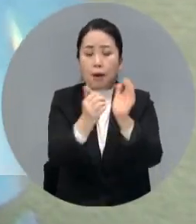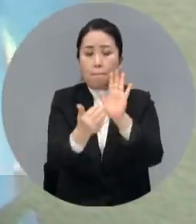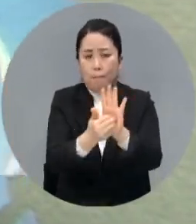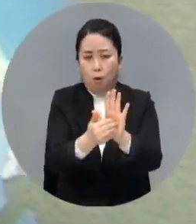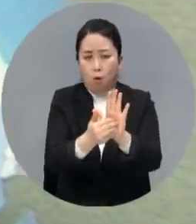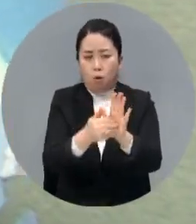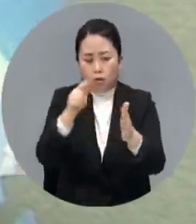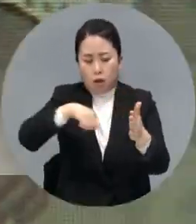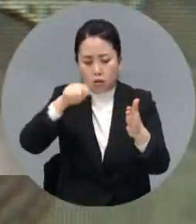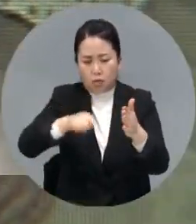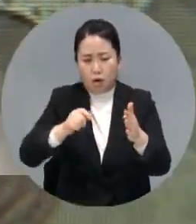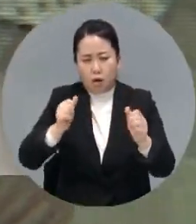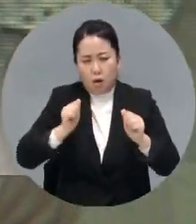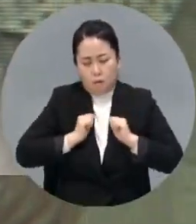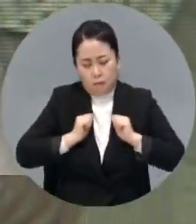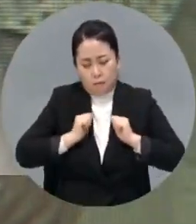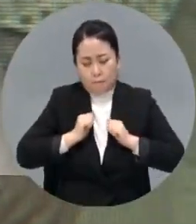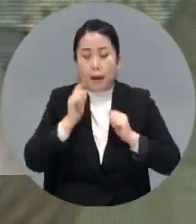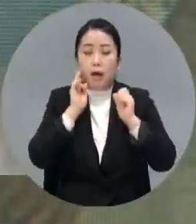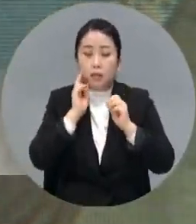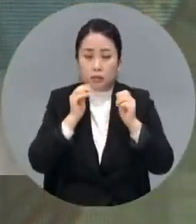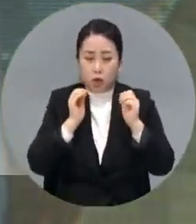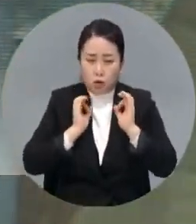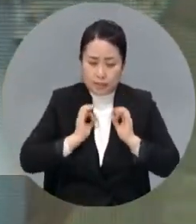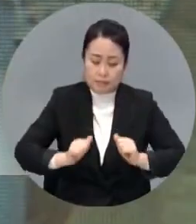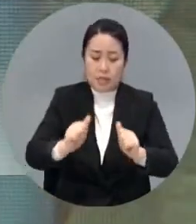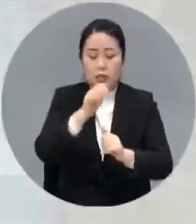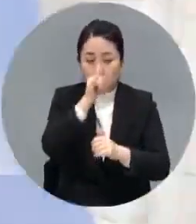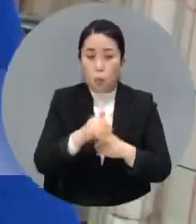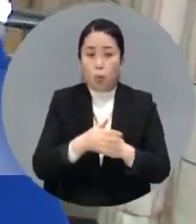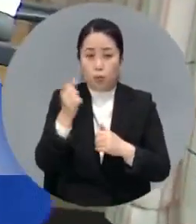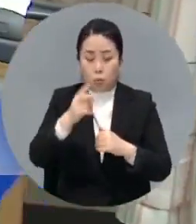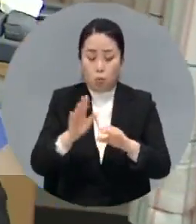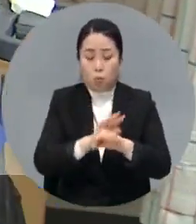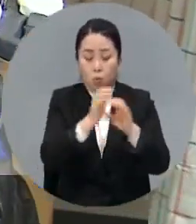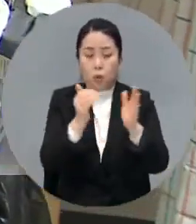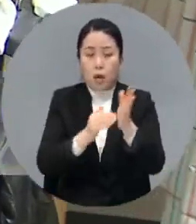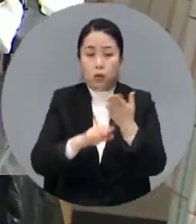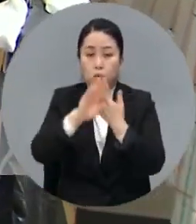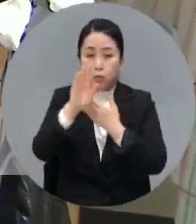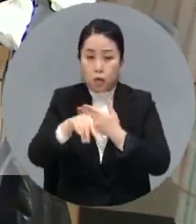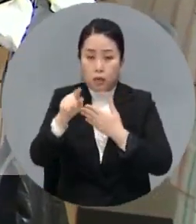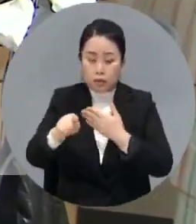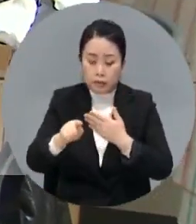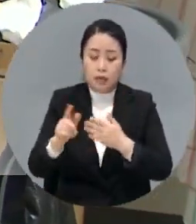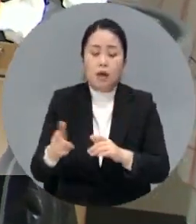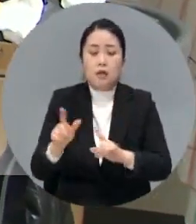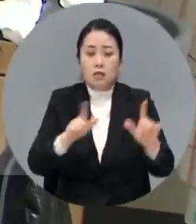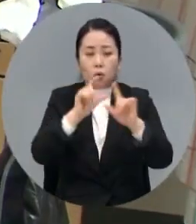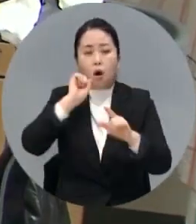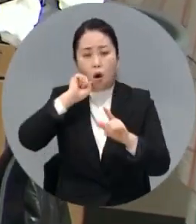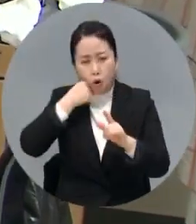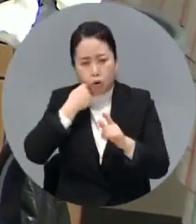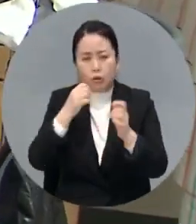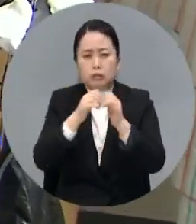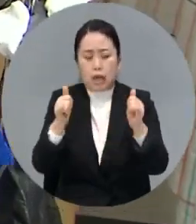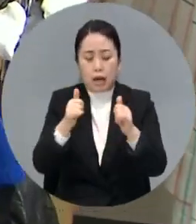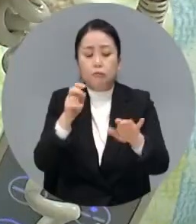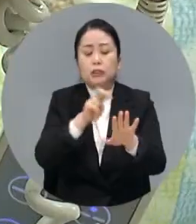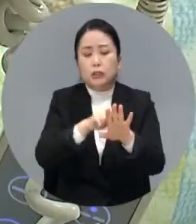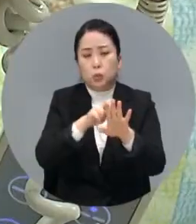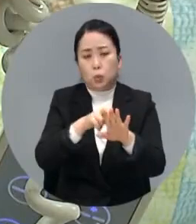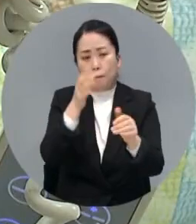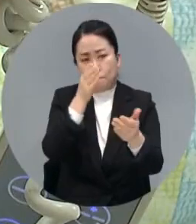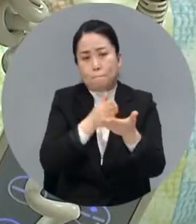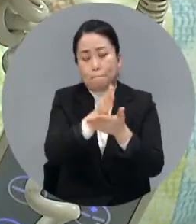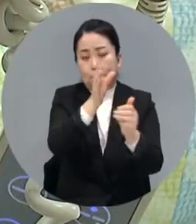최전선에서 사투를 벌였고 엔데믹 이후에는 필수 의료 취약계층의 진료를 전담하고 있습니다. 이렇게 발생한